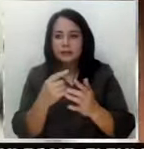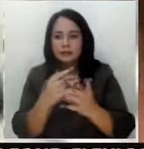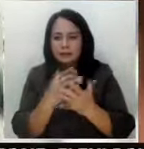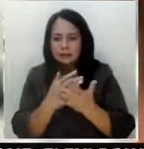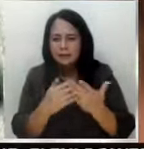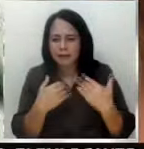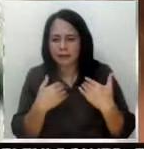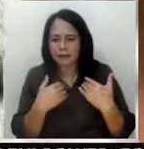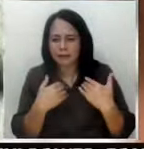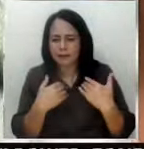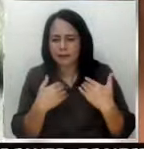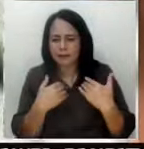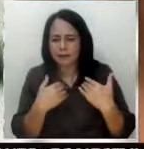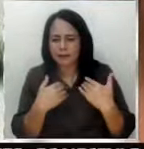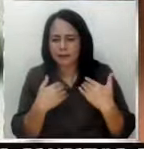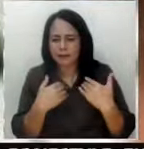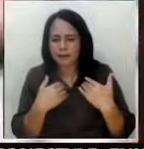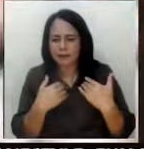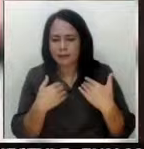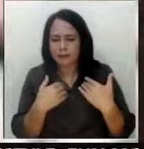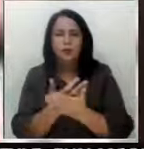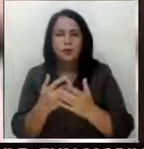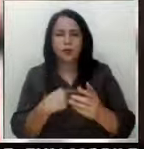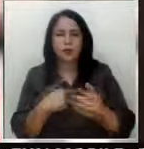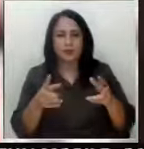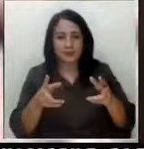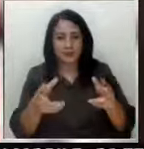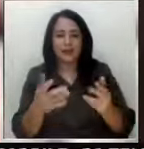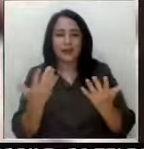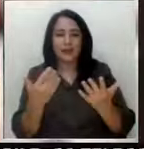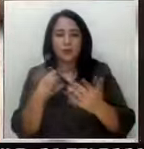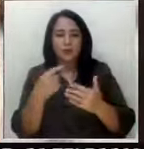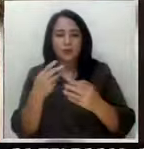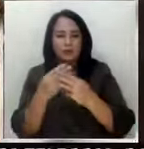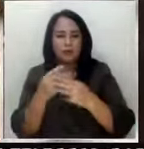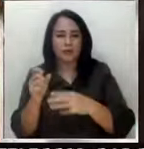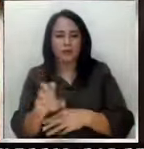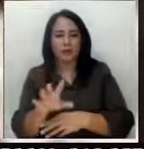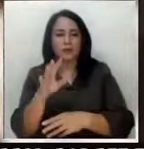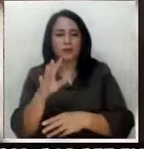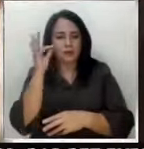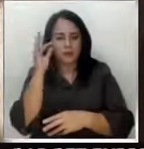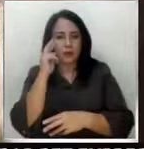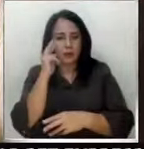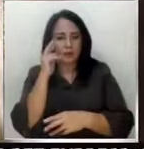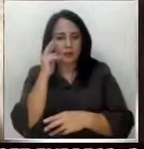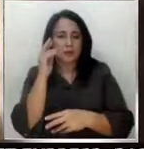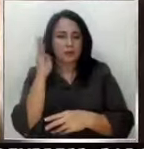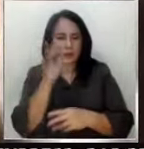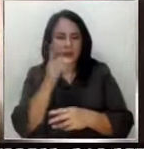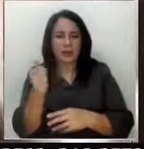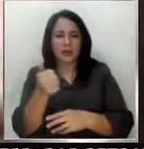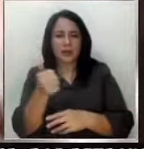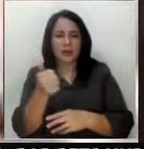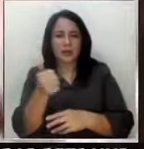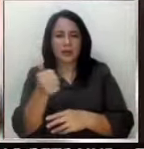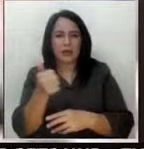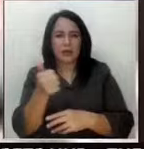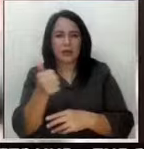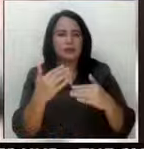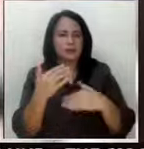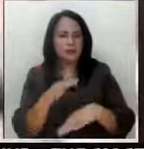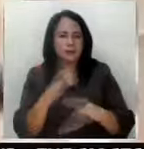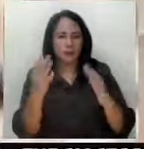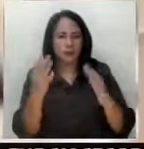cutting ni Muntinlupa Mayor Rufy Biason, Noel Bazaar Organizer at Cut Unlimited Incorporated President Mayos